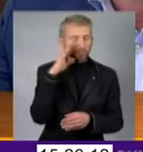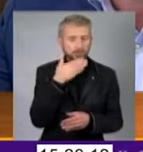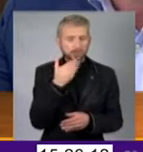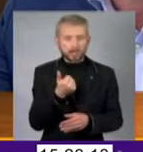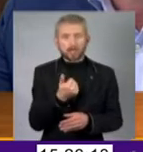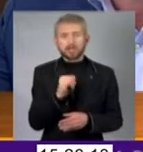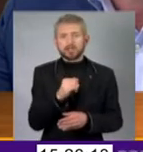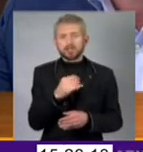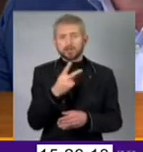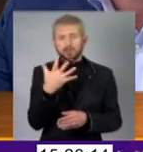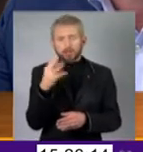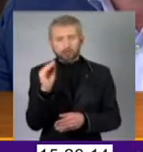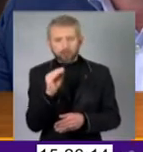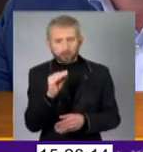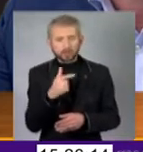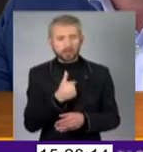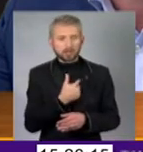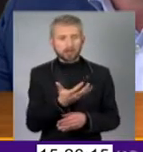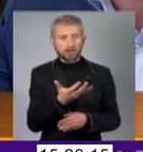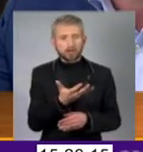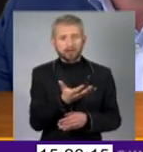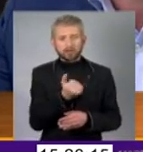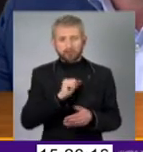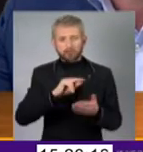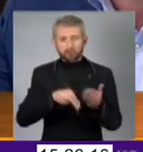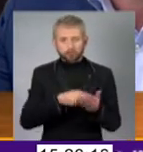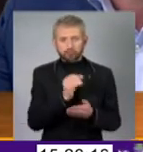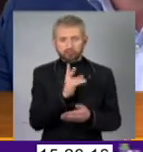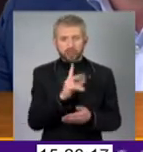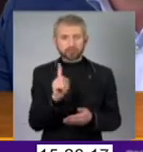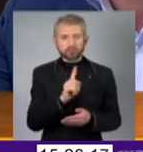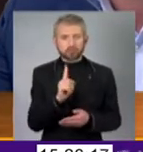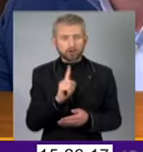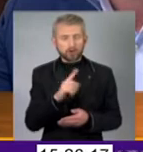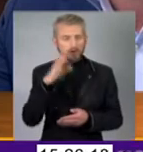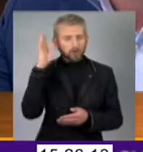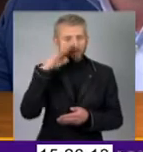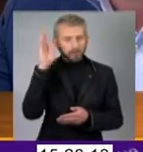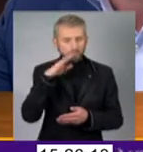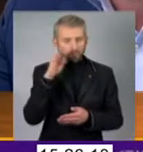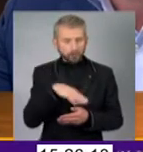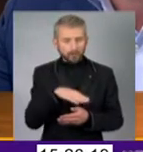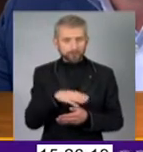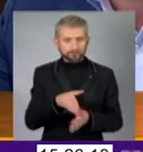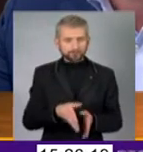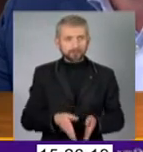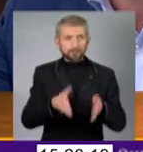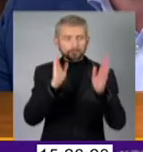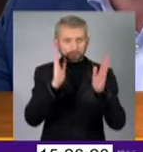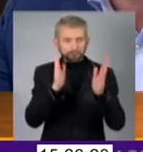жовтня. Я взяв в ЖЕКу саму довідку, що саме вода в будинку